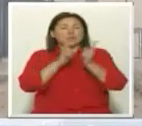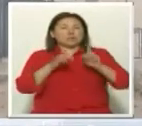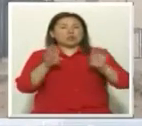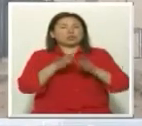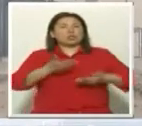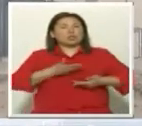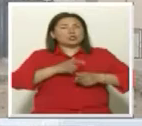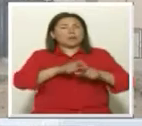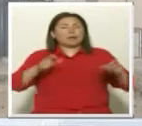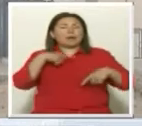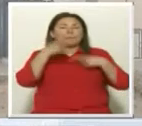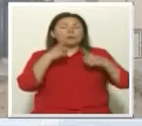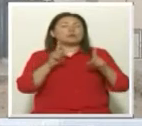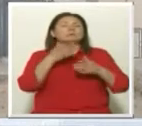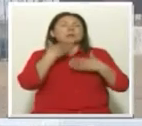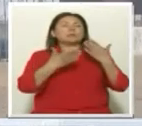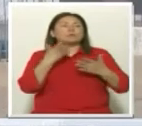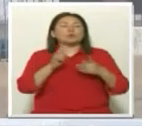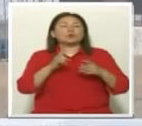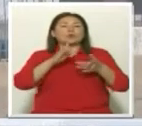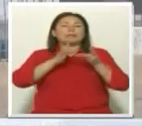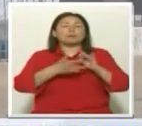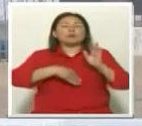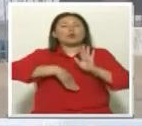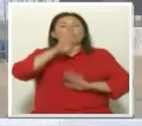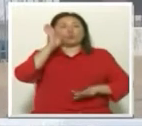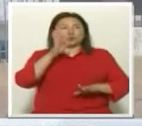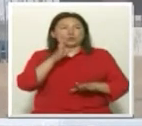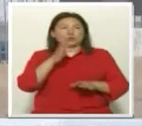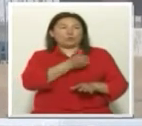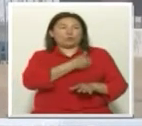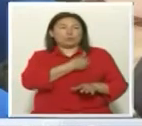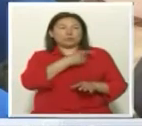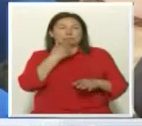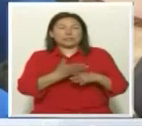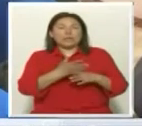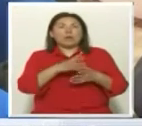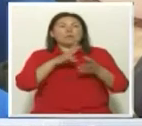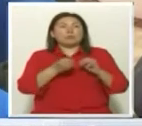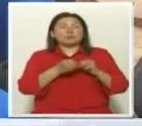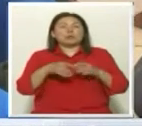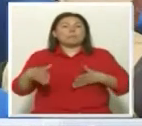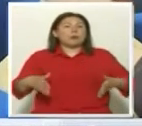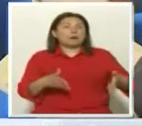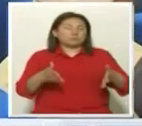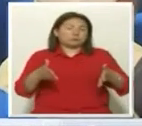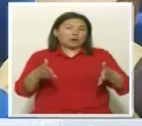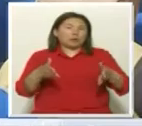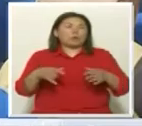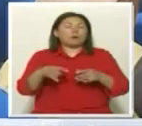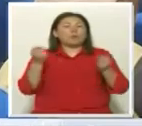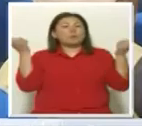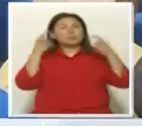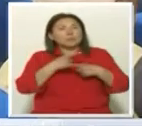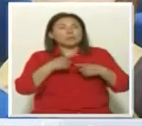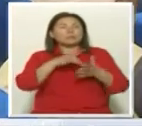жители подняли вопрос улучшения качества мобильной сети и интернета. Высказали свое мнение об автомобильных дорогах и строительстве медицинского центра и